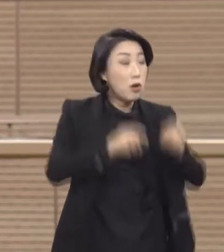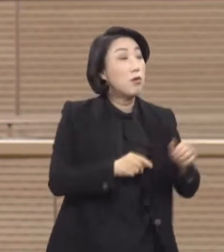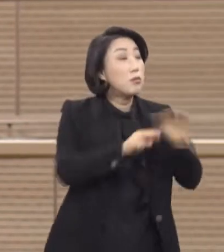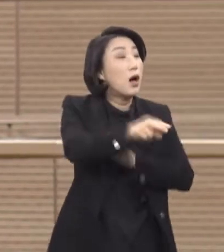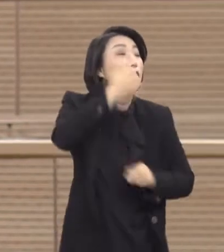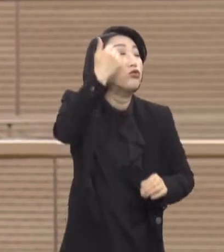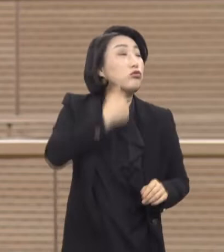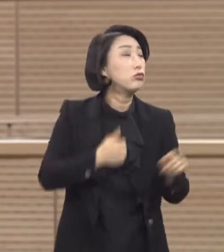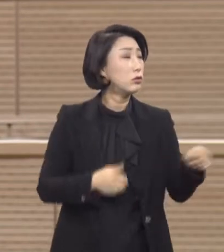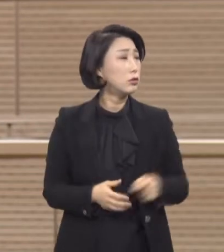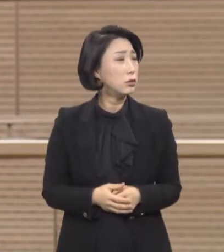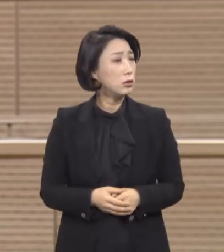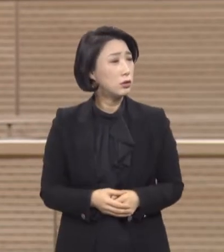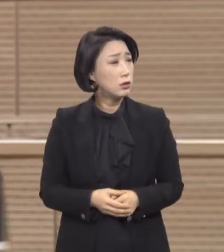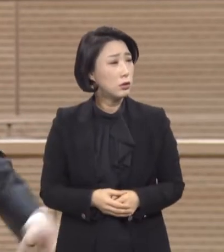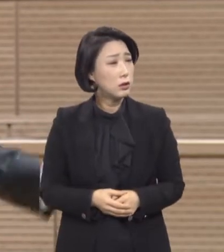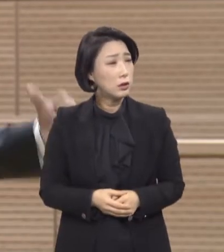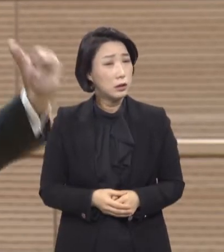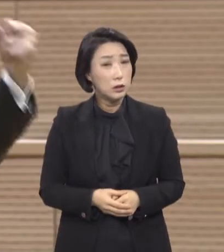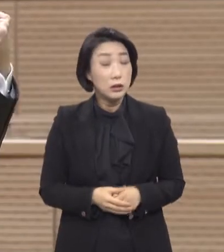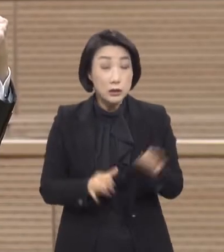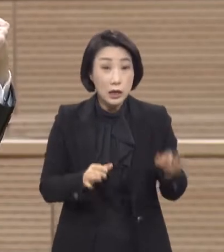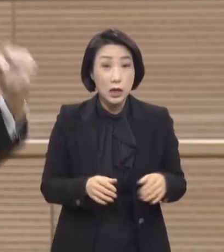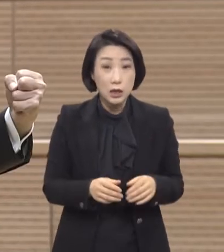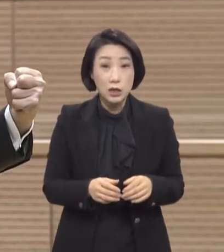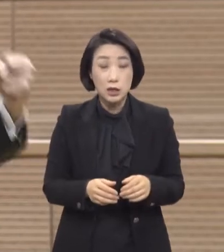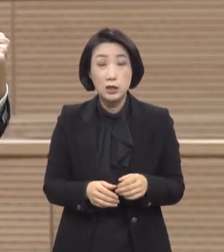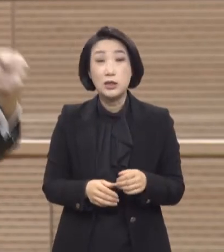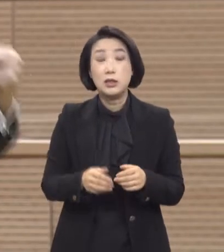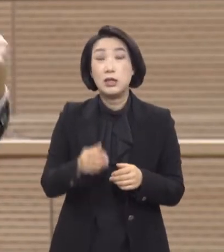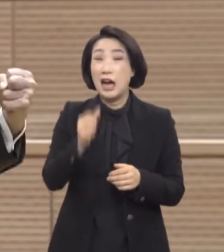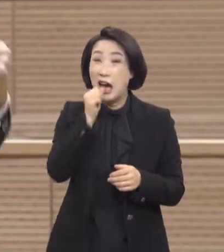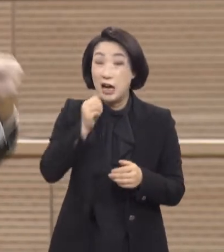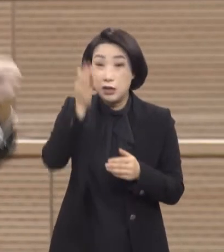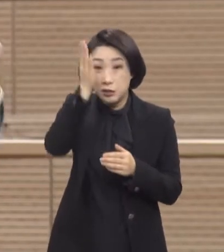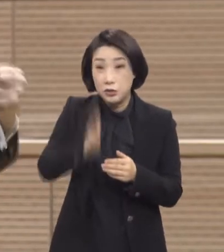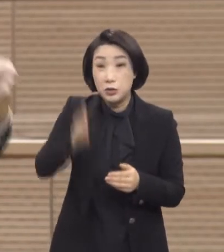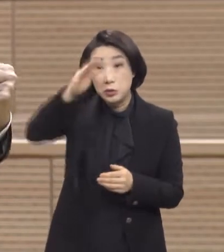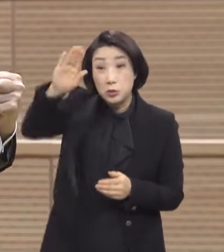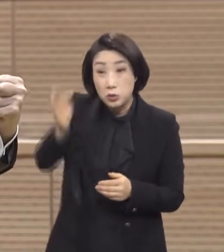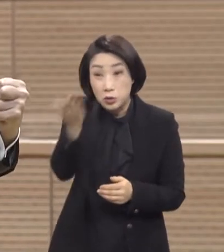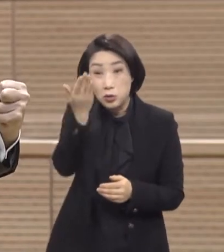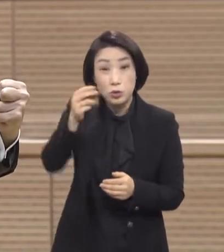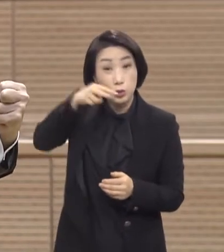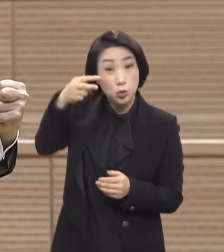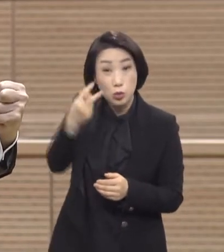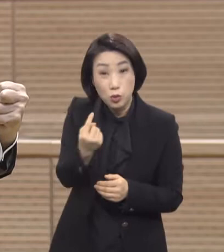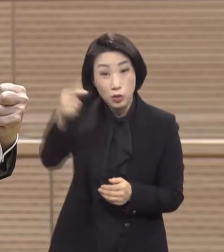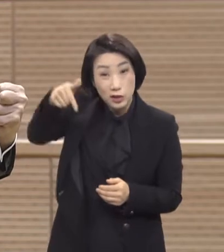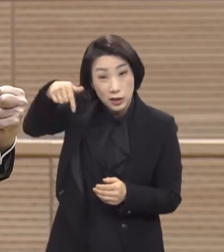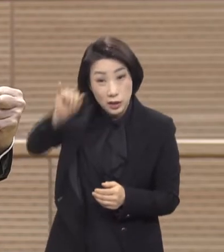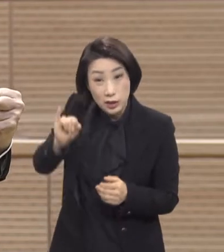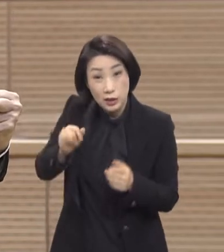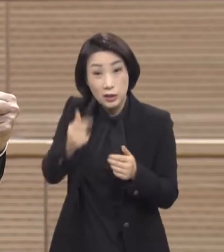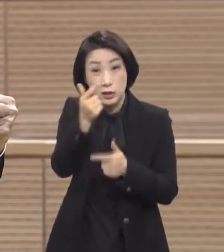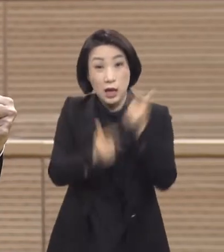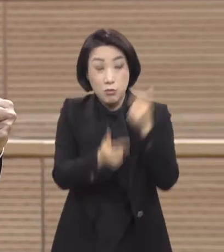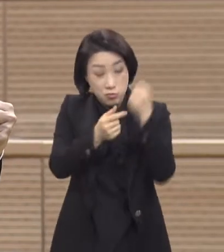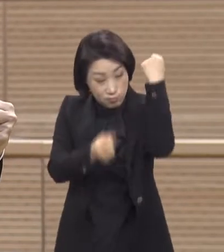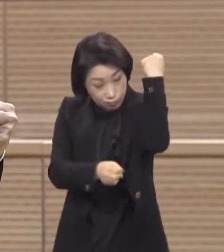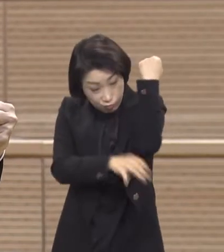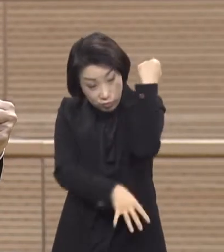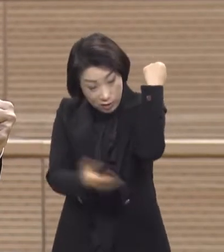진노를 피하라고 하더냐? 도끼가 이미 나무뿌리에 놓여 있어. 그럼 죽으면